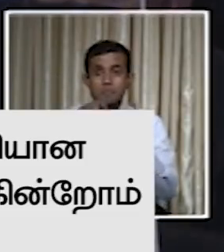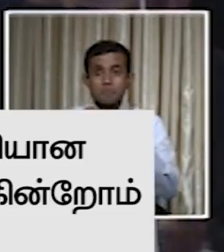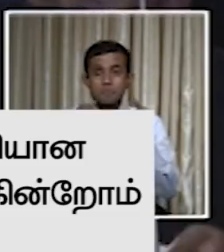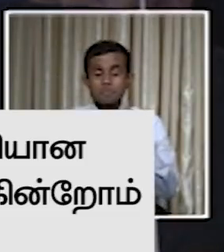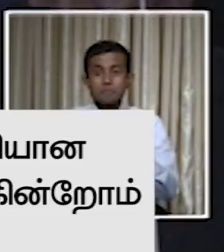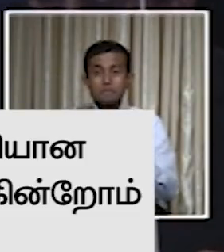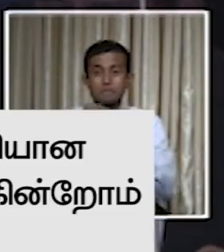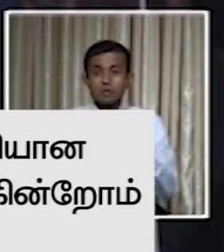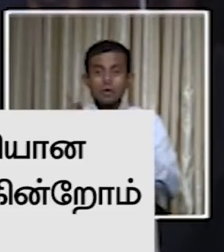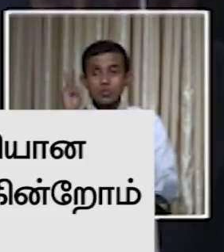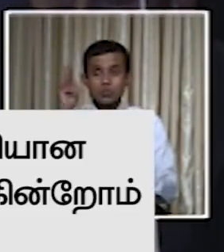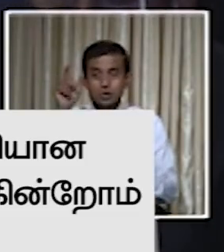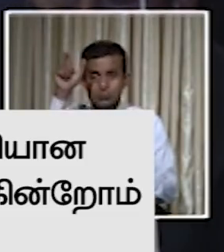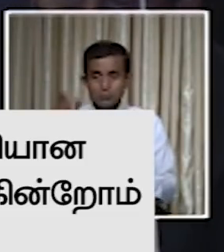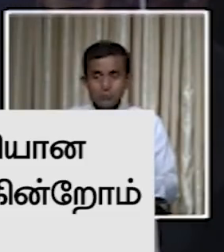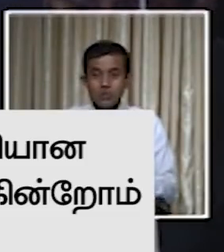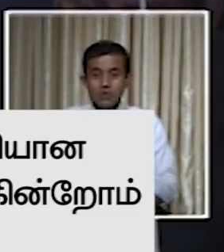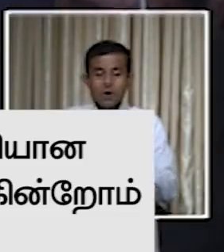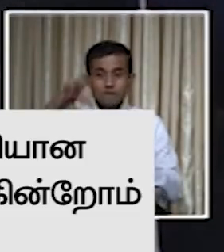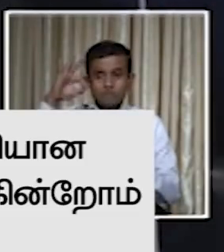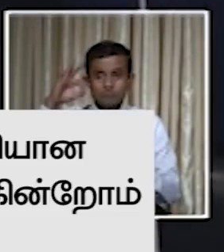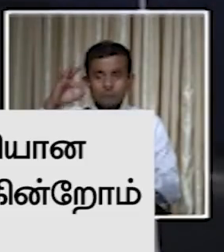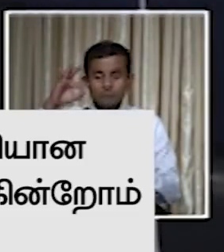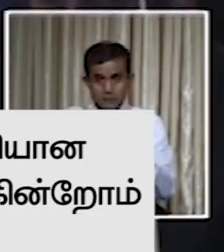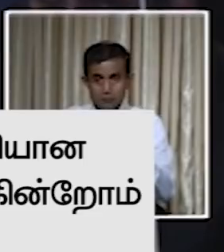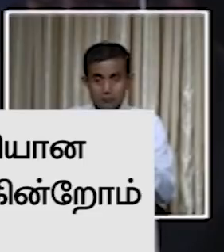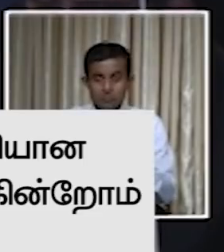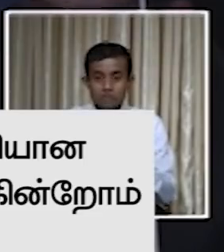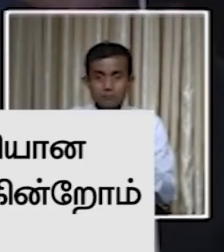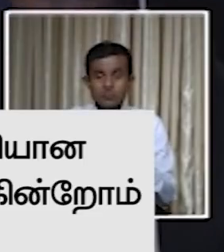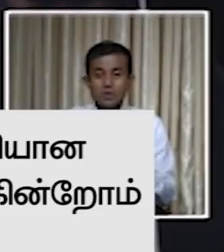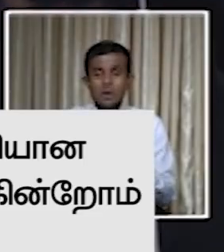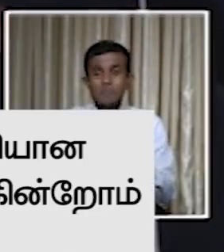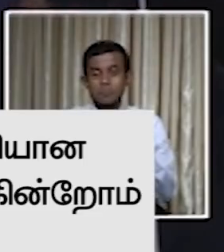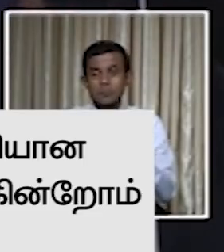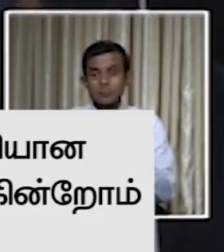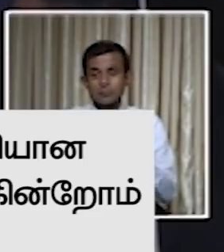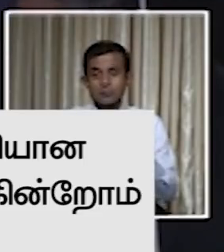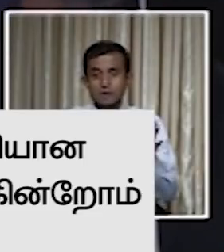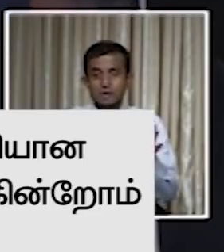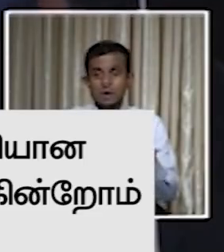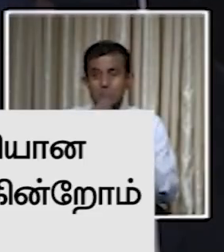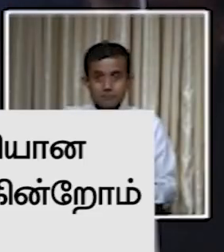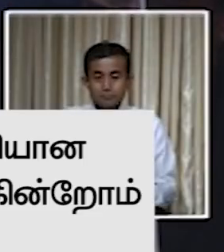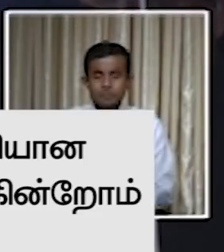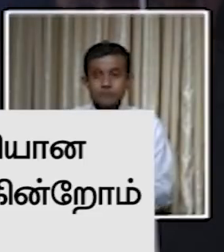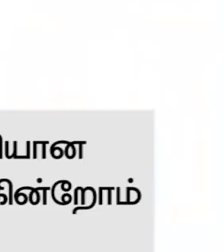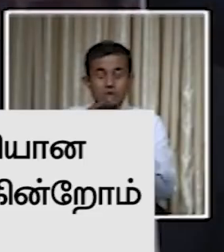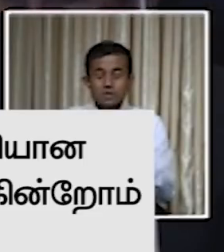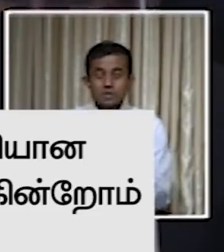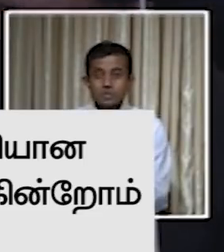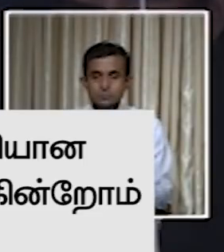கர்மாந்தசாலாவக கலமனாக்கரவு ஸ்ரீலங்கா விஸ்வவித்யால பாதிதர ரியந்த குமார தேவடன மத்தித்துமாகே மரணே